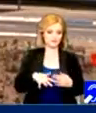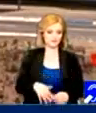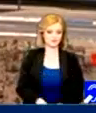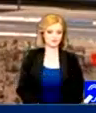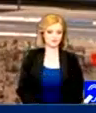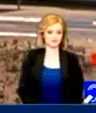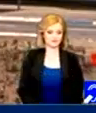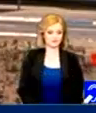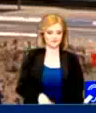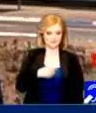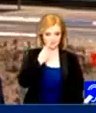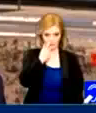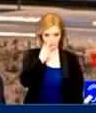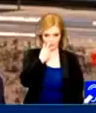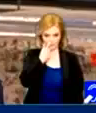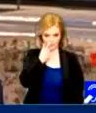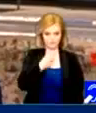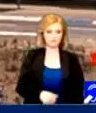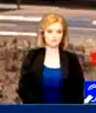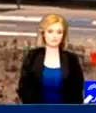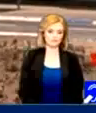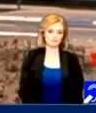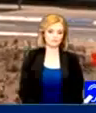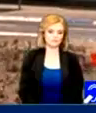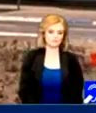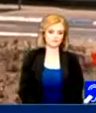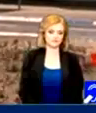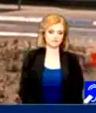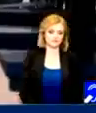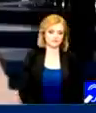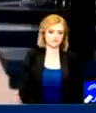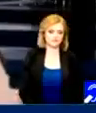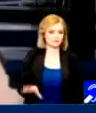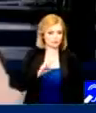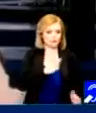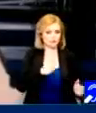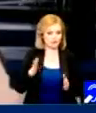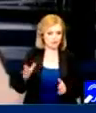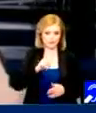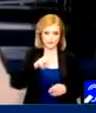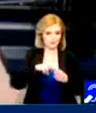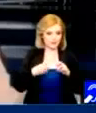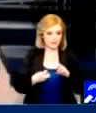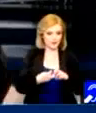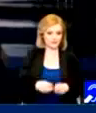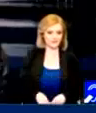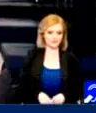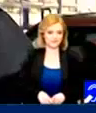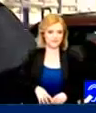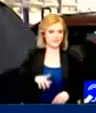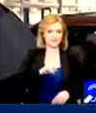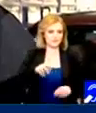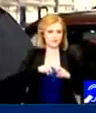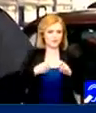asta. Deci vom asigura fluxul, fluiditatea traficului și va fi în regulă, deci nu vor fi probleme. Никакие проблемы нет с